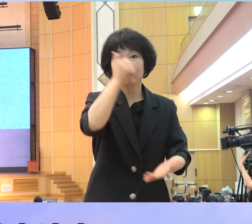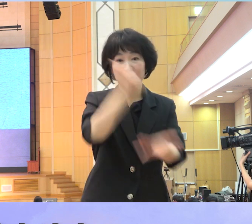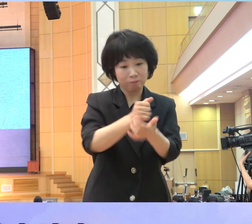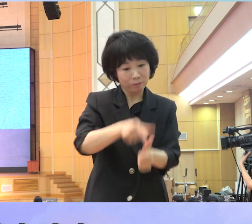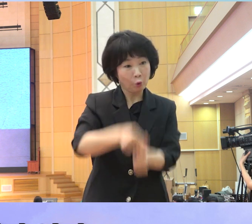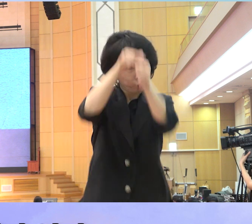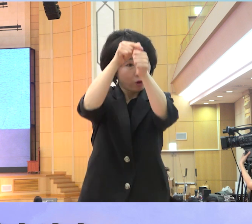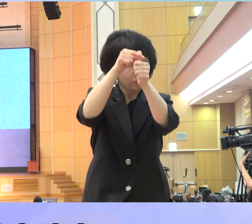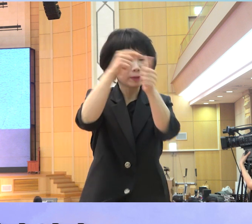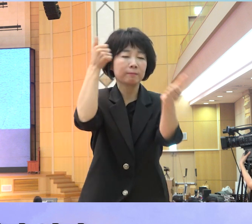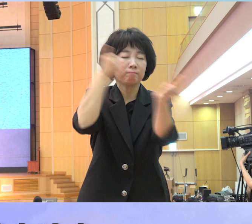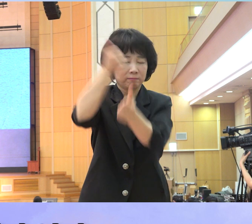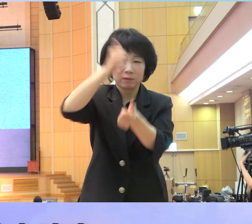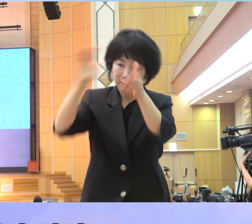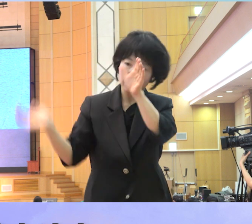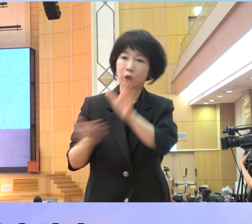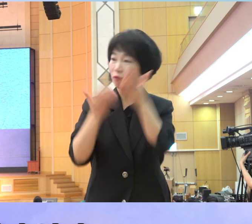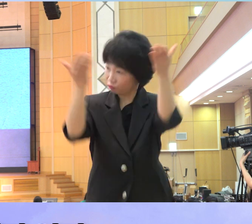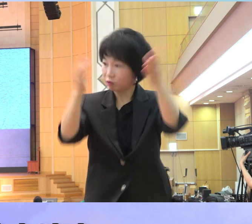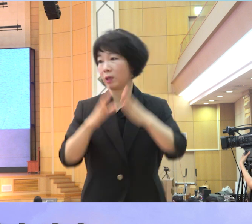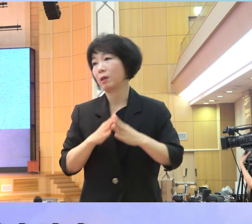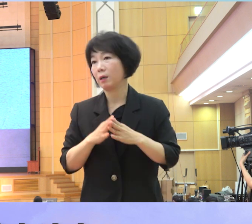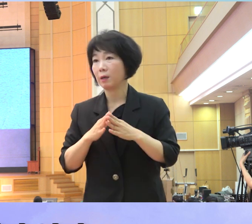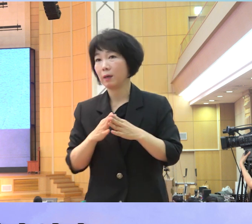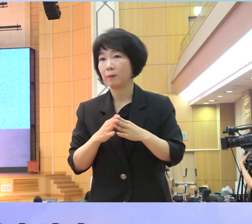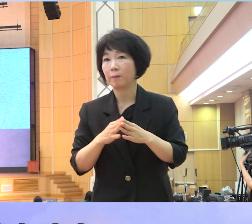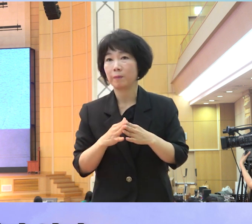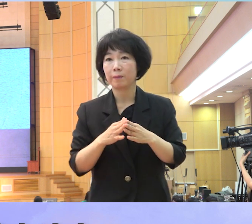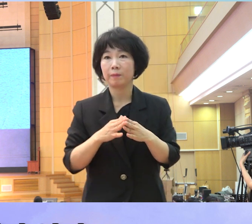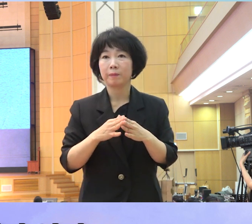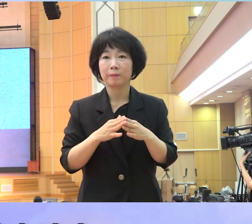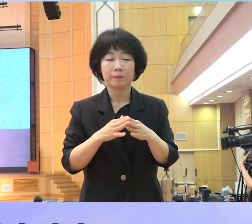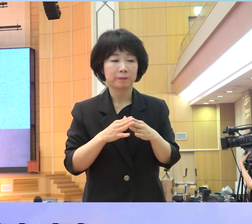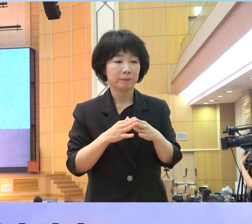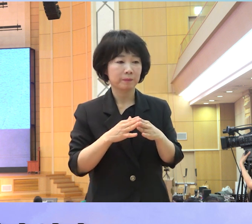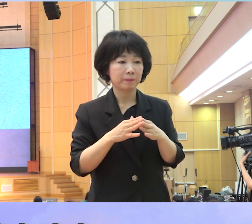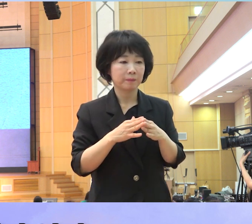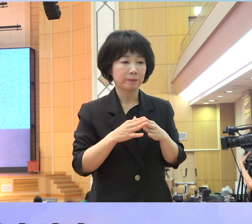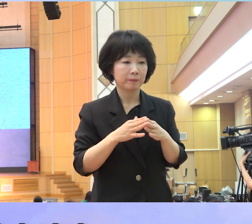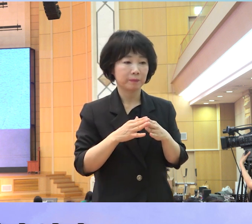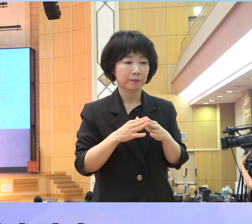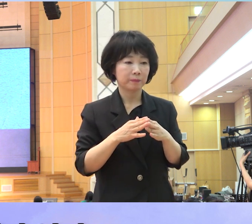쟁취하고 구원의 승리를 이뤄가는 거. 할렐루야. 이 이김을 주신다는 거예요.